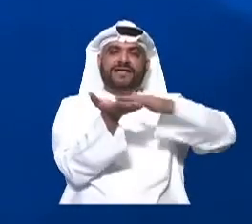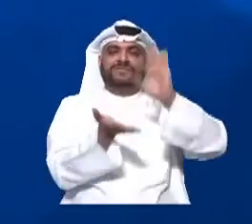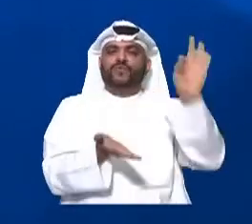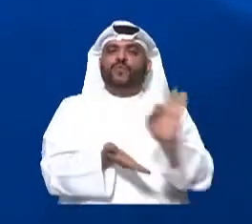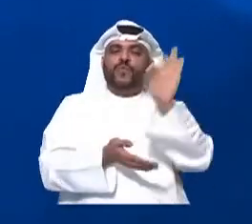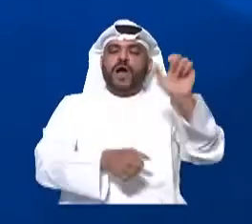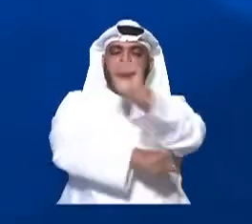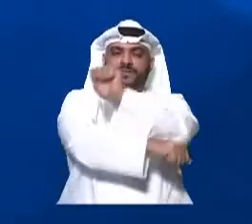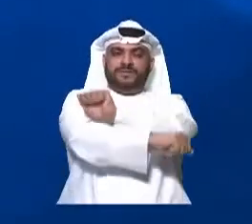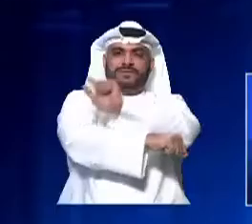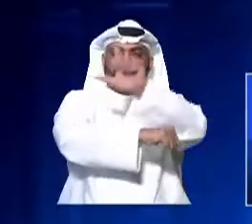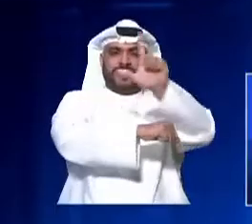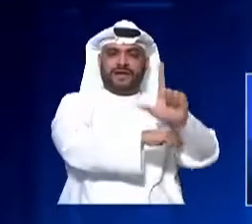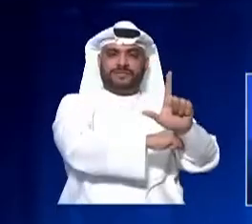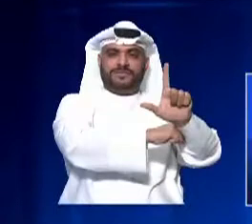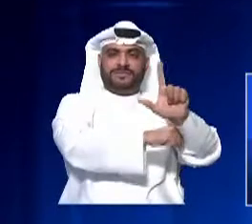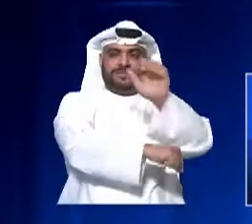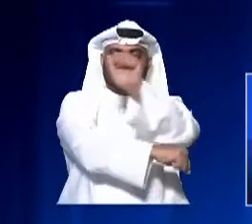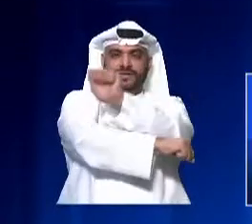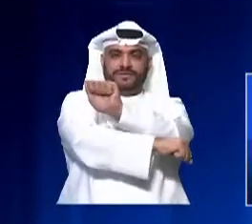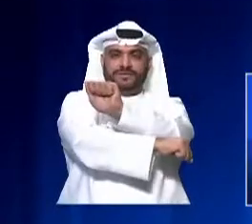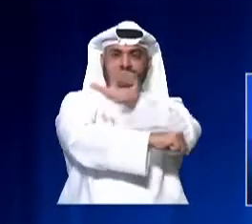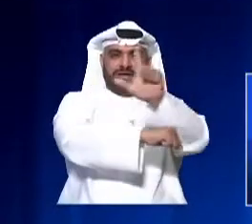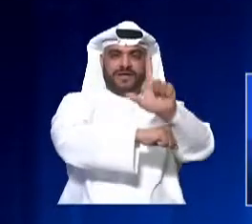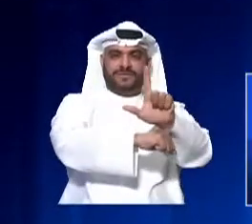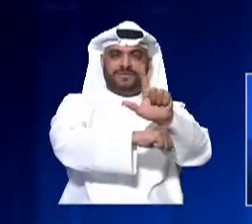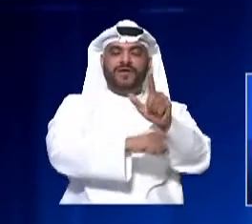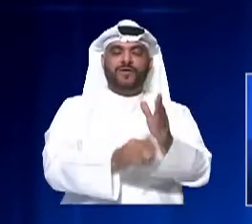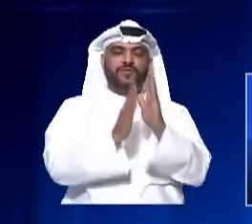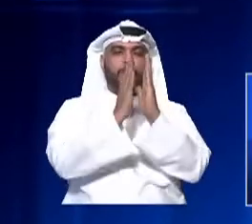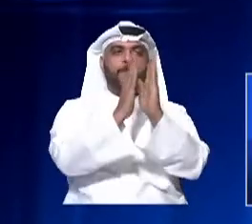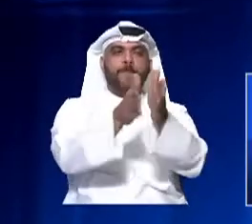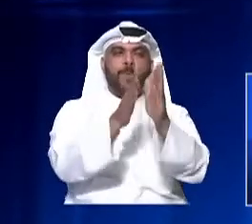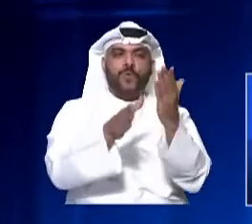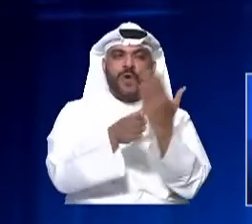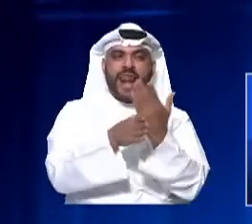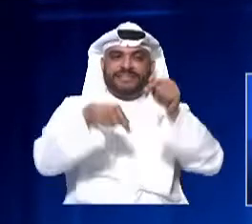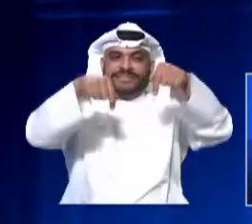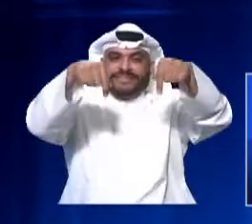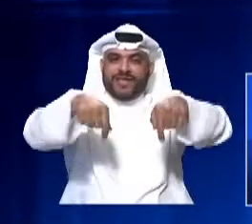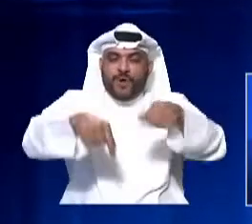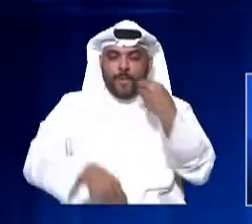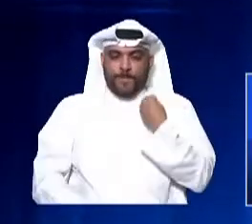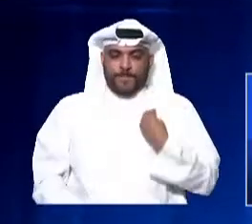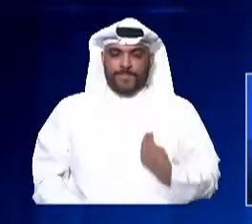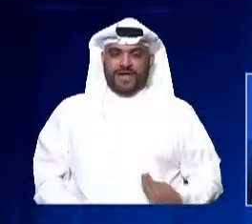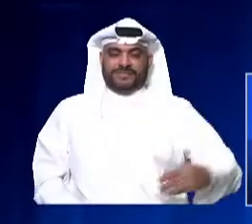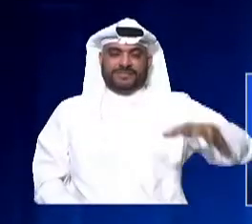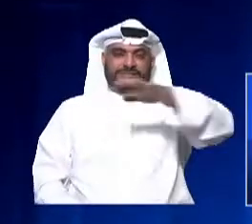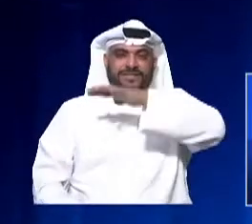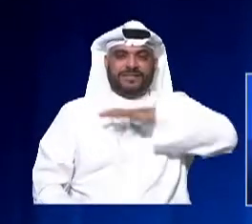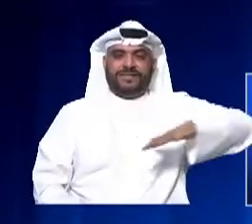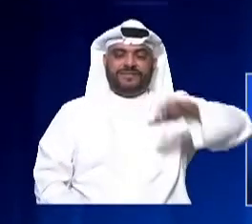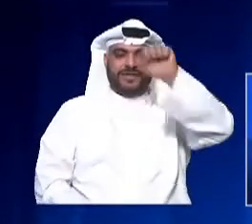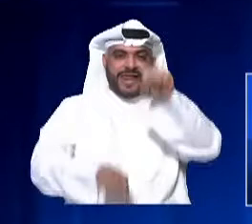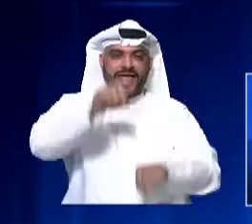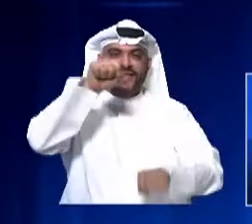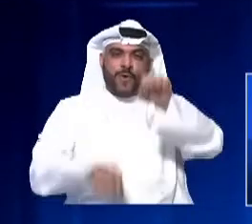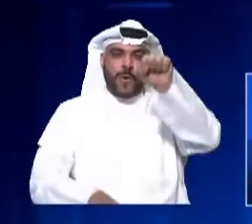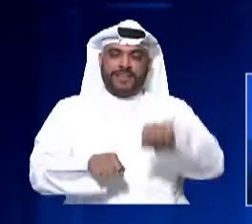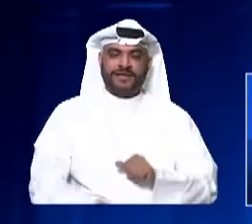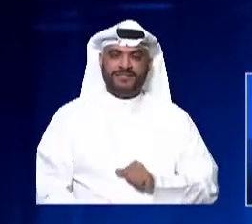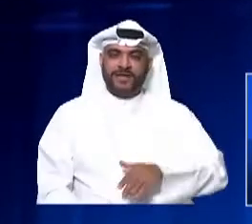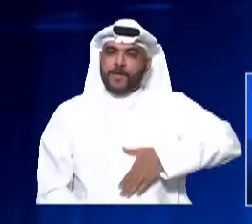مادا بيو رئيس جمهورية سيراليون الصديقة. عبر فيها سمو حفظه الله عن خالص تهانيه بمناسبة العيد